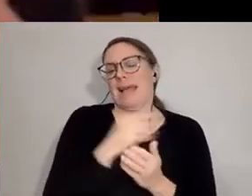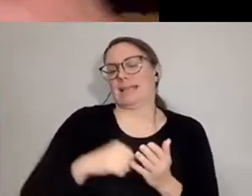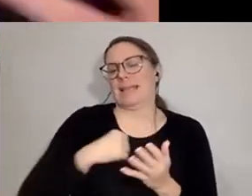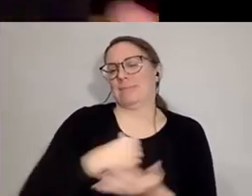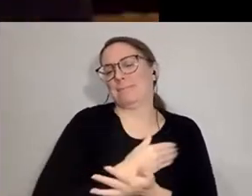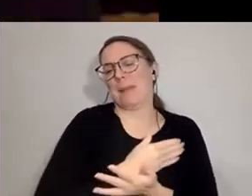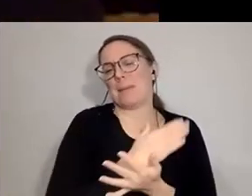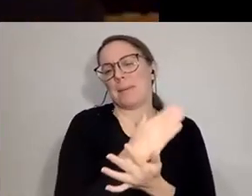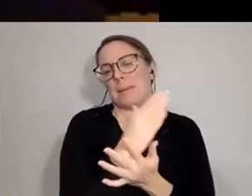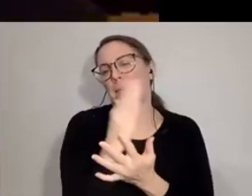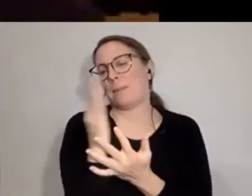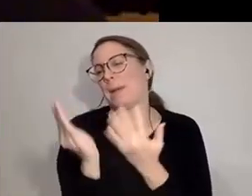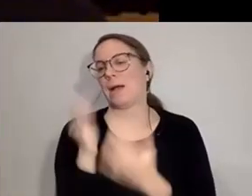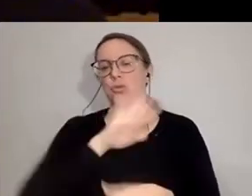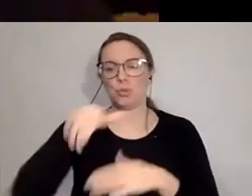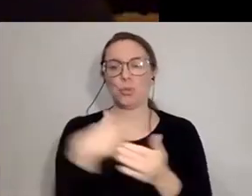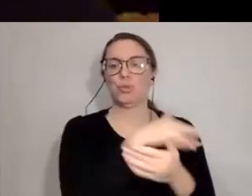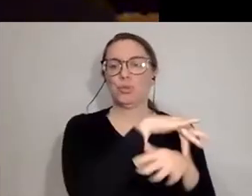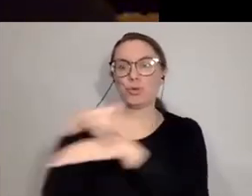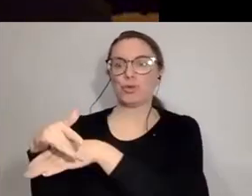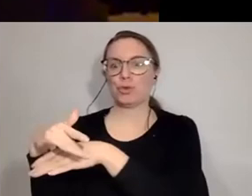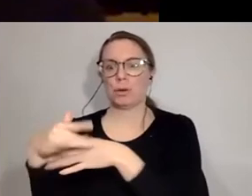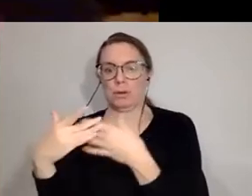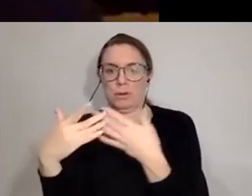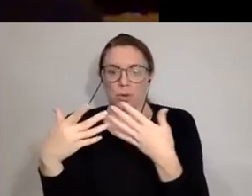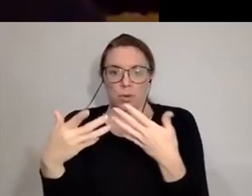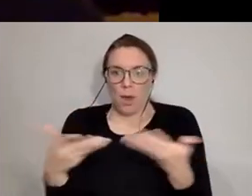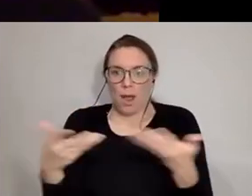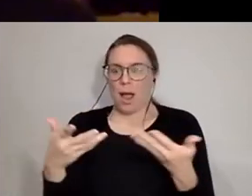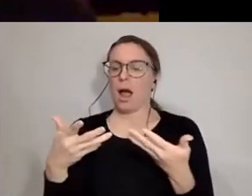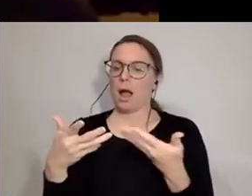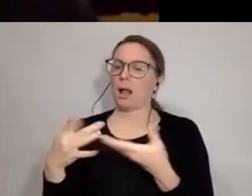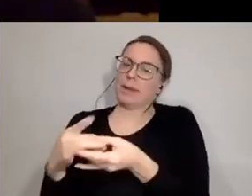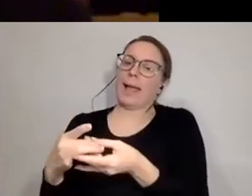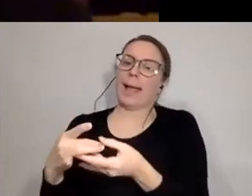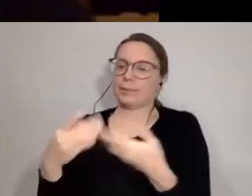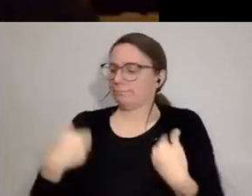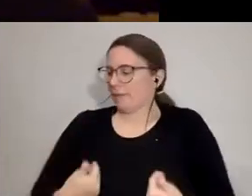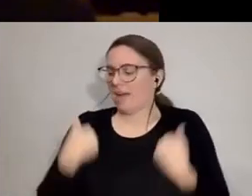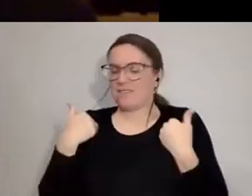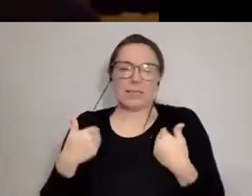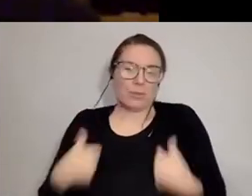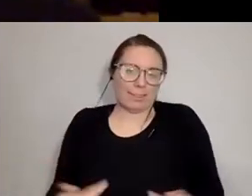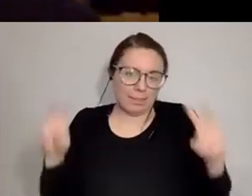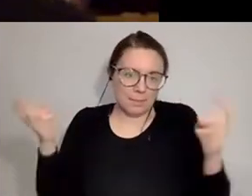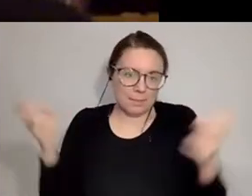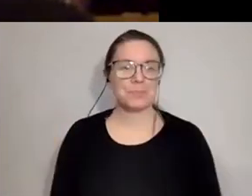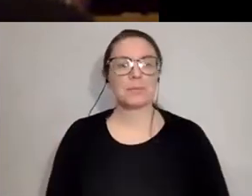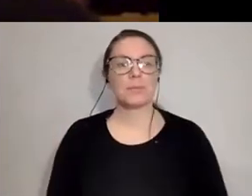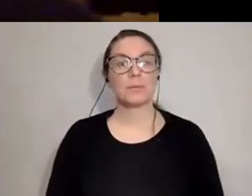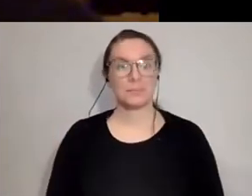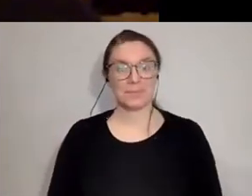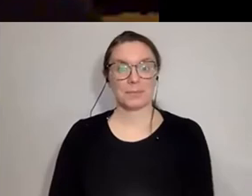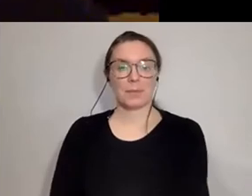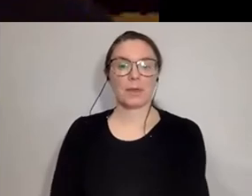l'ensemble des dimensions qui sont concernées par l'existence humaine. Pour ce faire, évidemment, on